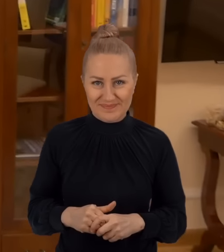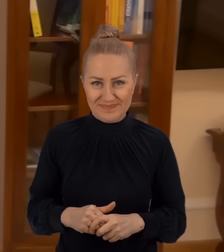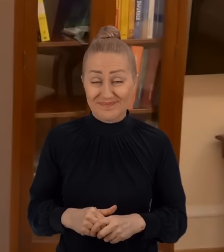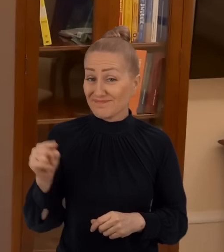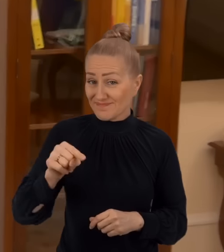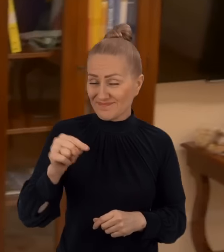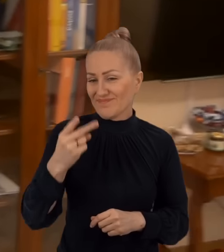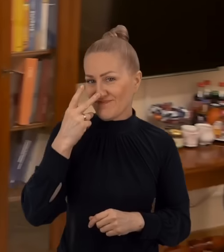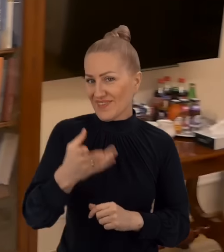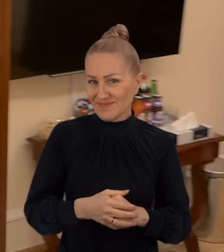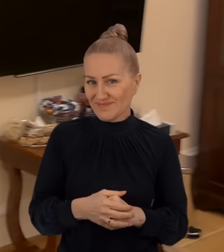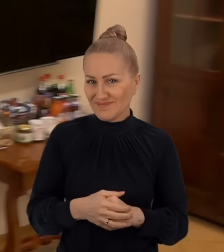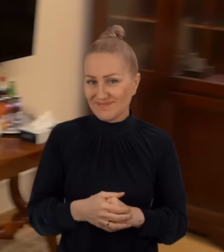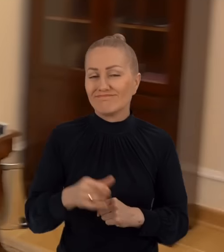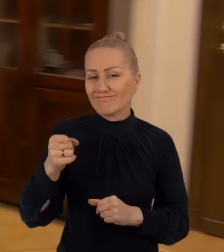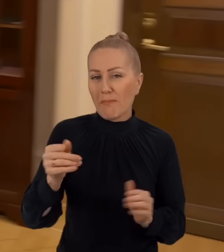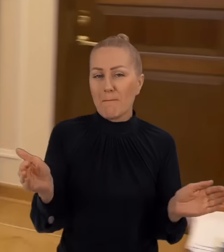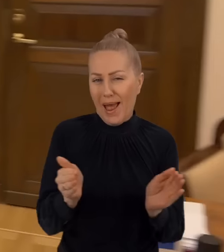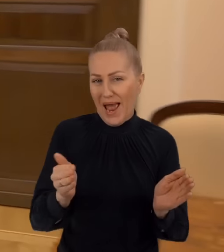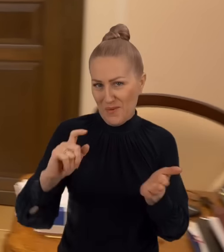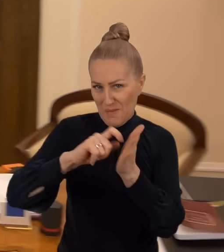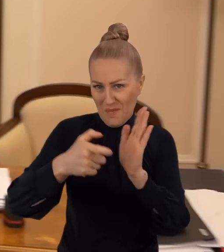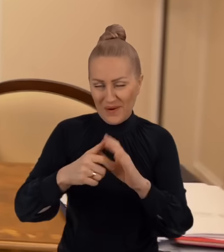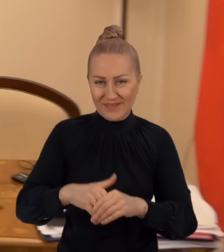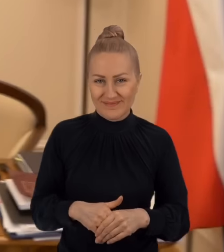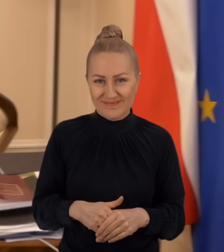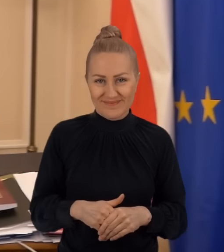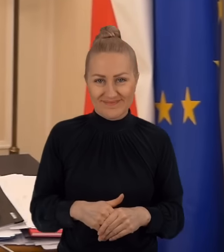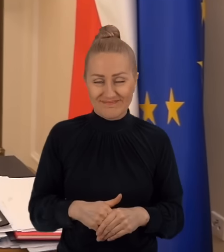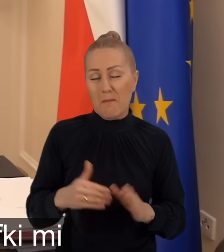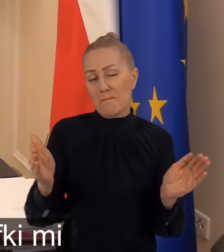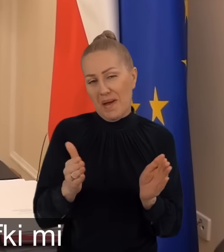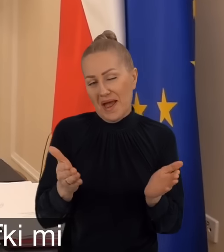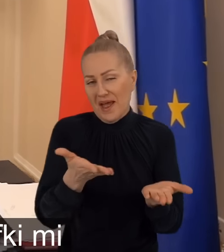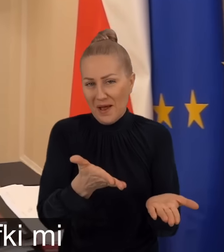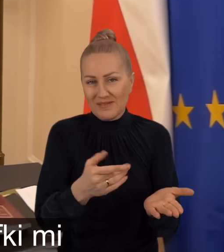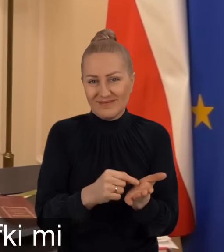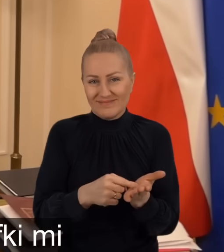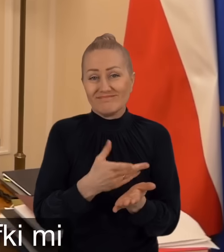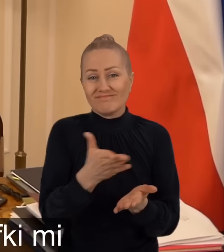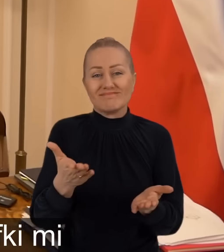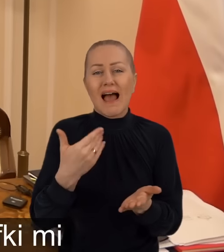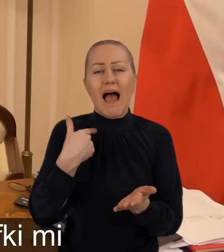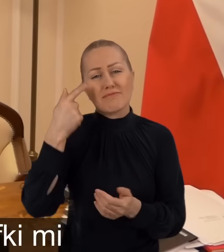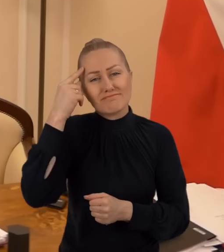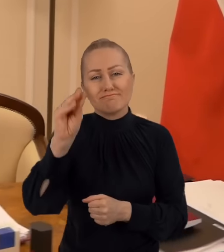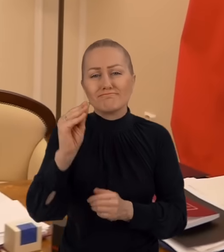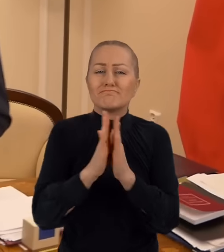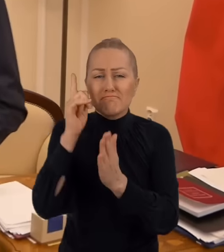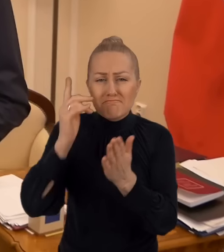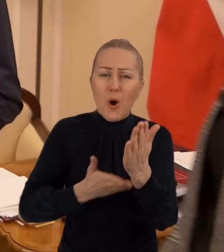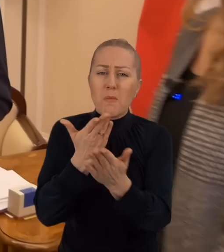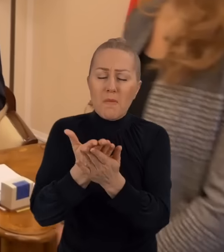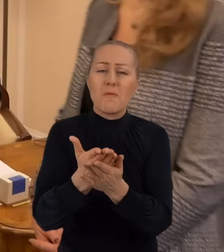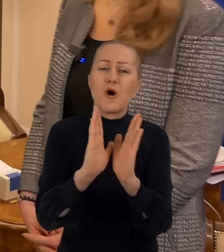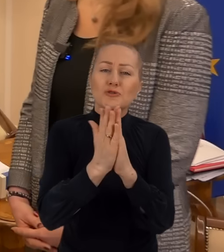I to jest właśnie ten mały pokój. W gabinet ja zaproponowałem, żeby tu szafki mi wstawić z